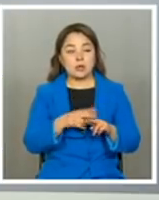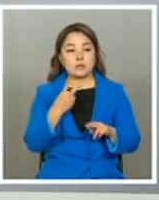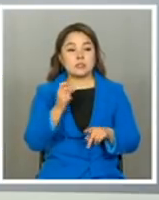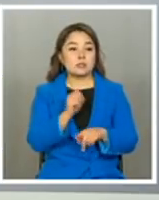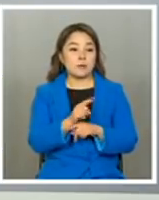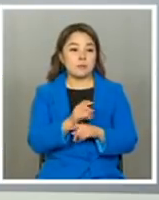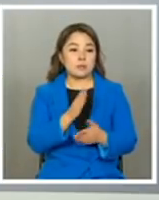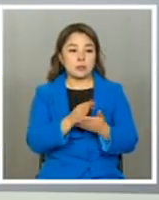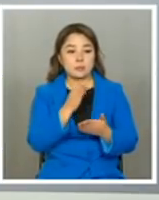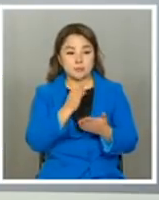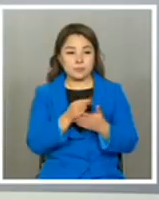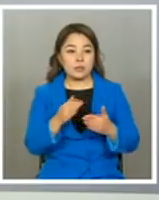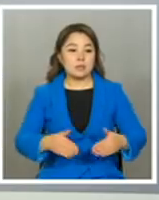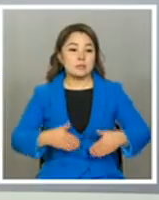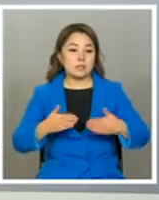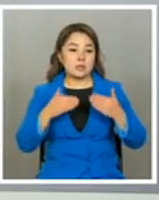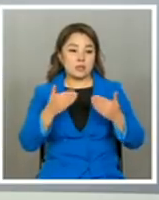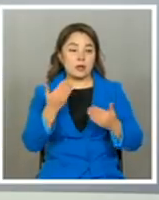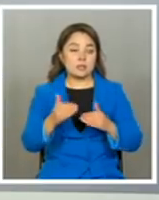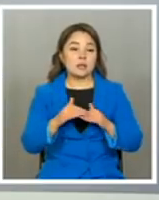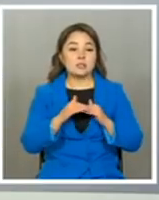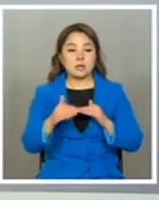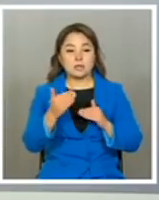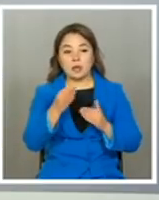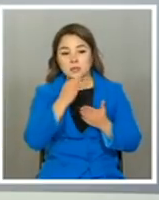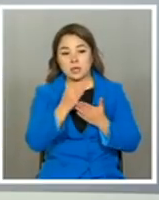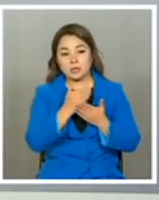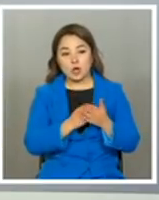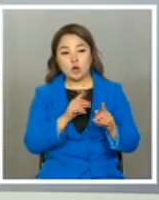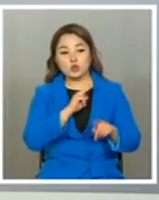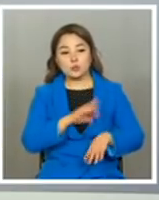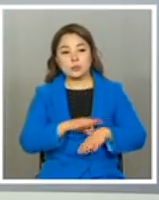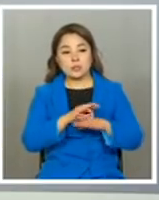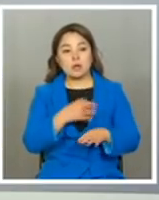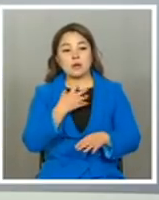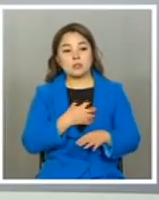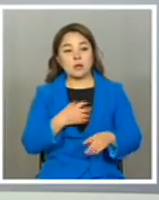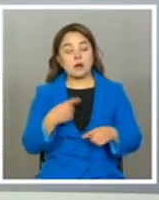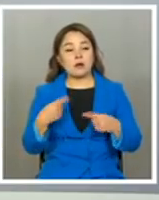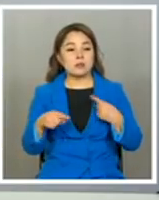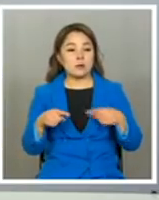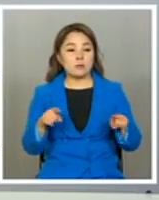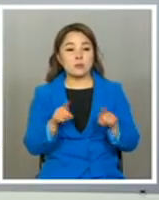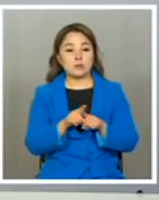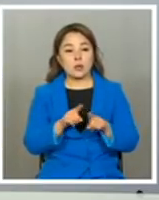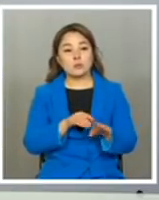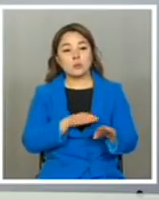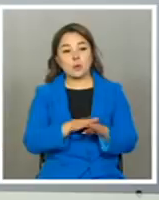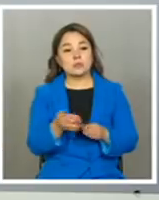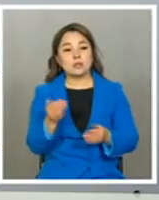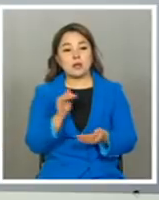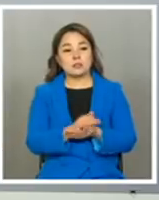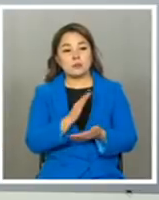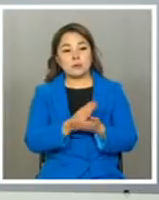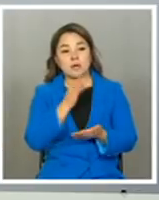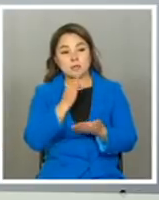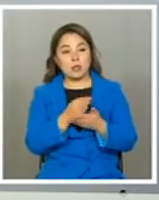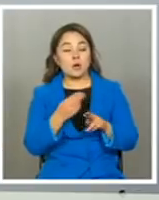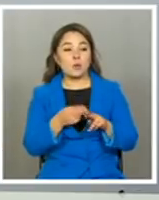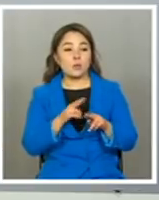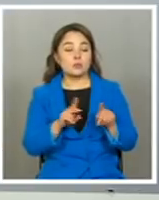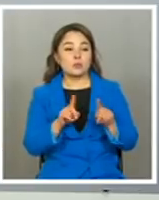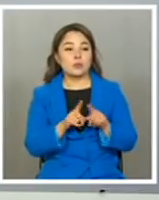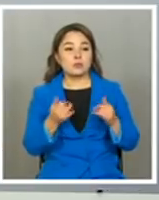біз динамикалық және статикалық жұмыстар арасындағы негізгі айырмашылықтармен толығырақ таныс болдық. Демек, біз